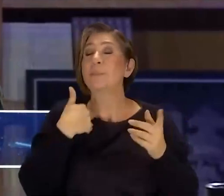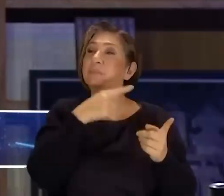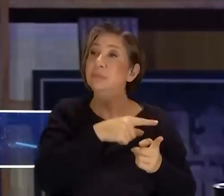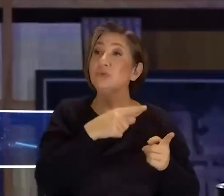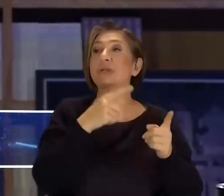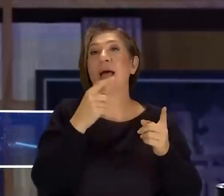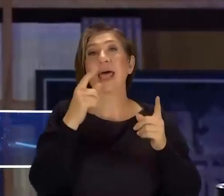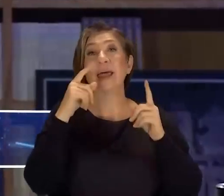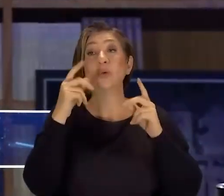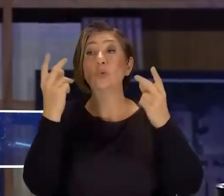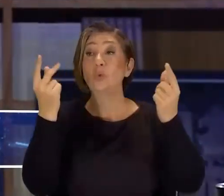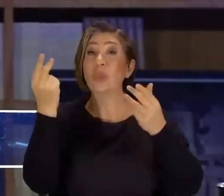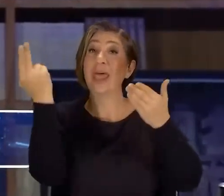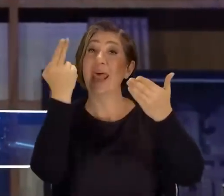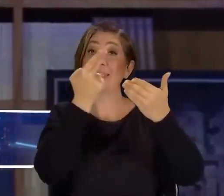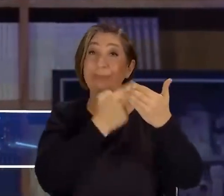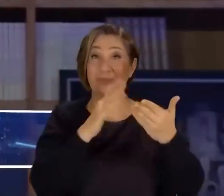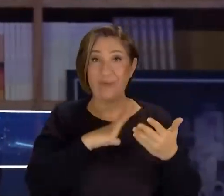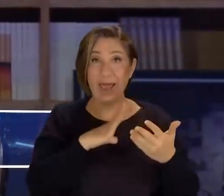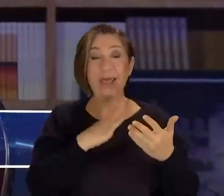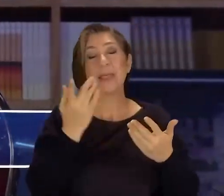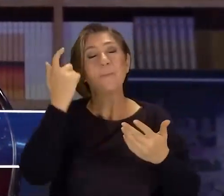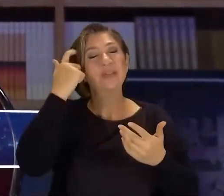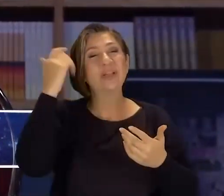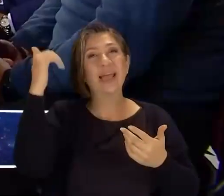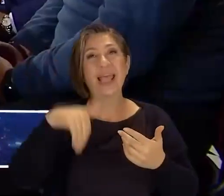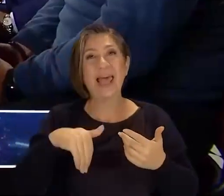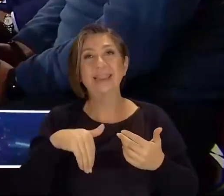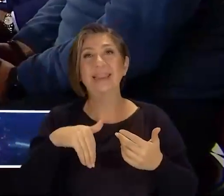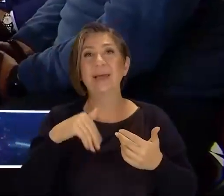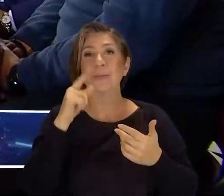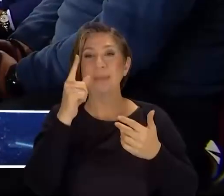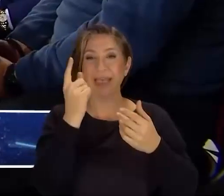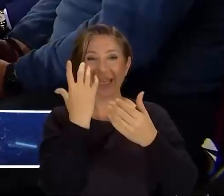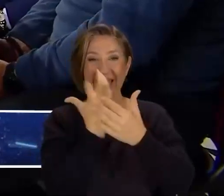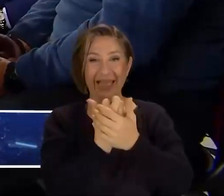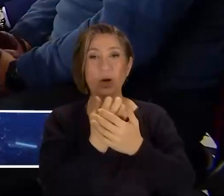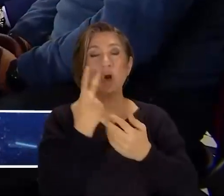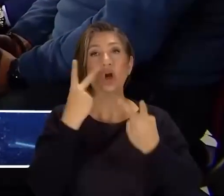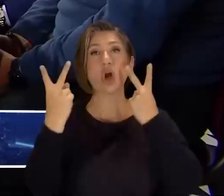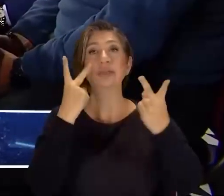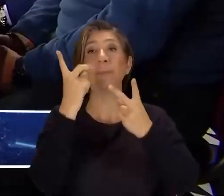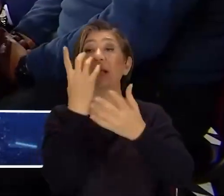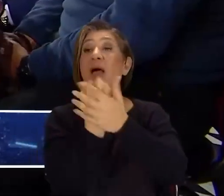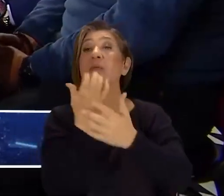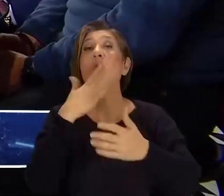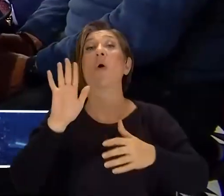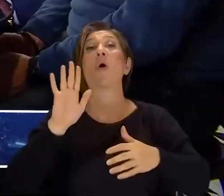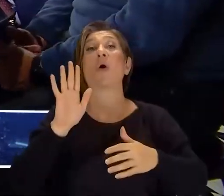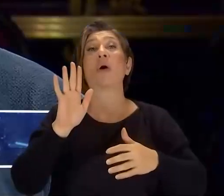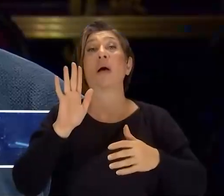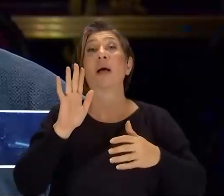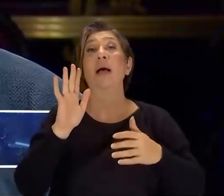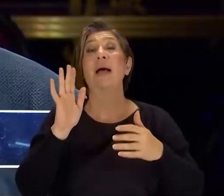mesela düğün resmi var ya da işte başlarına gelen bir şeyi bir kayıt iyi görsel bir kayıt yok kayıt